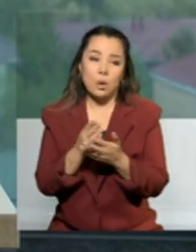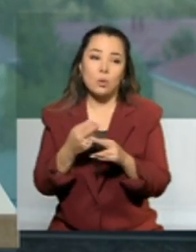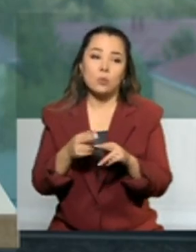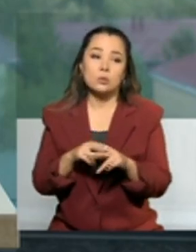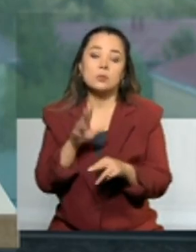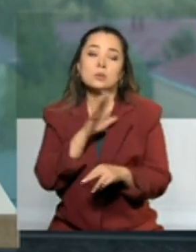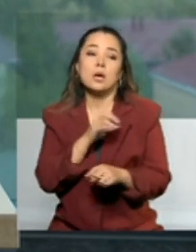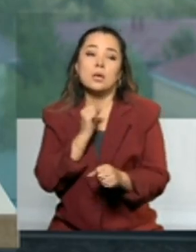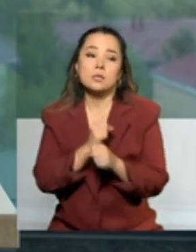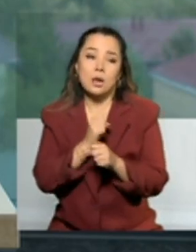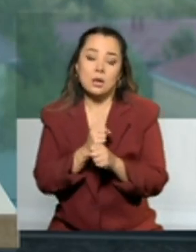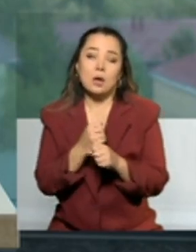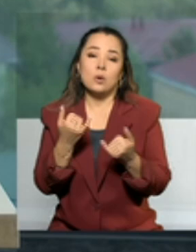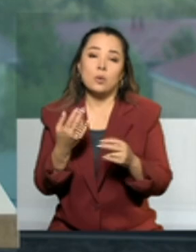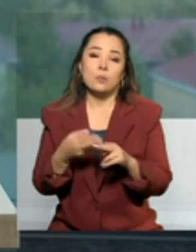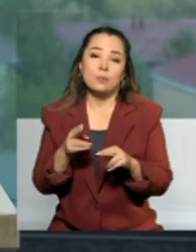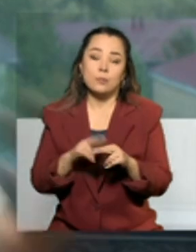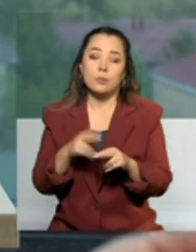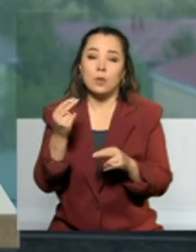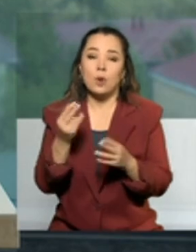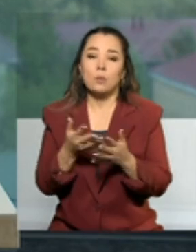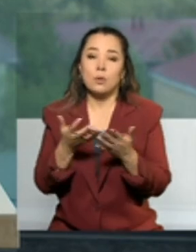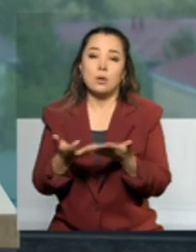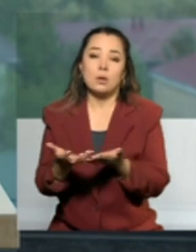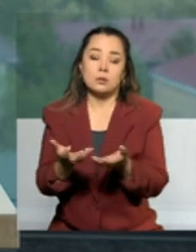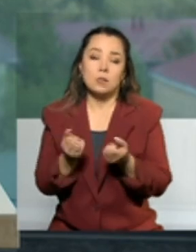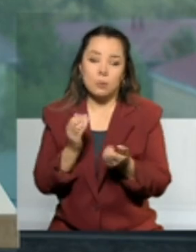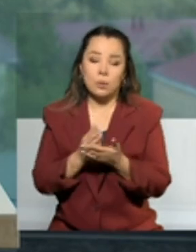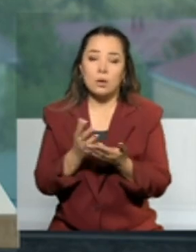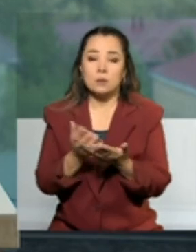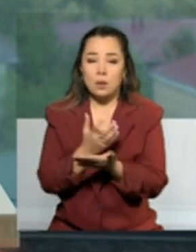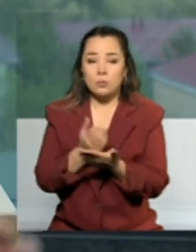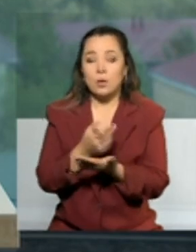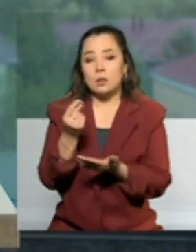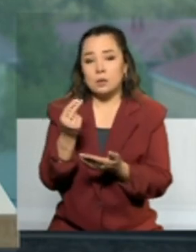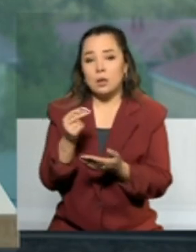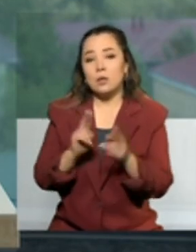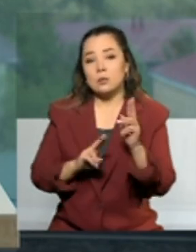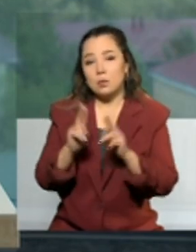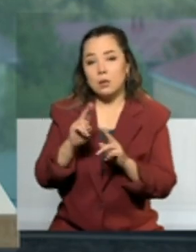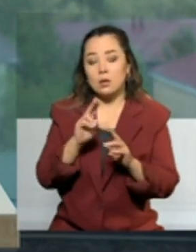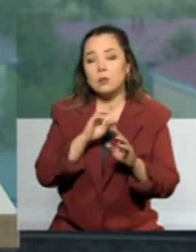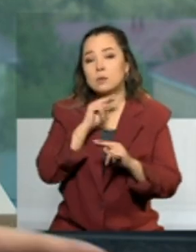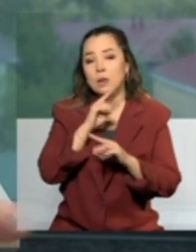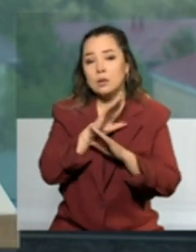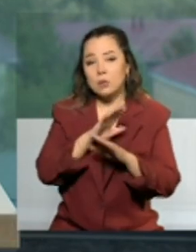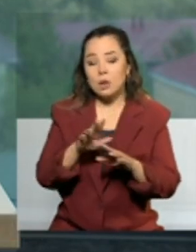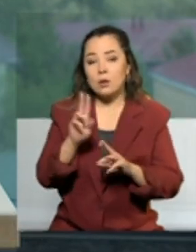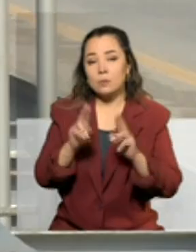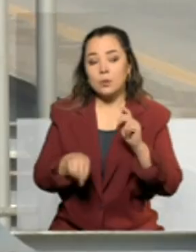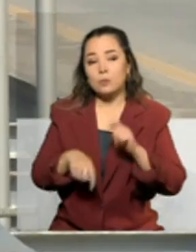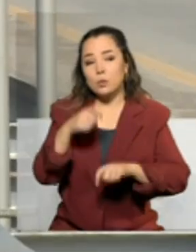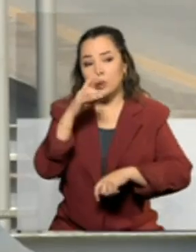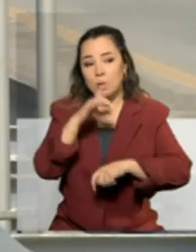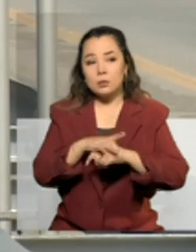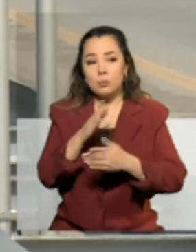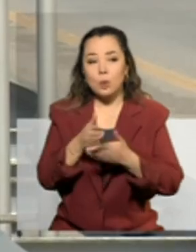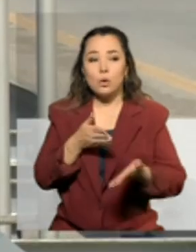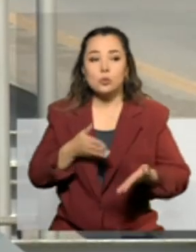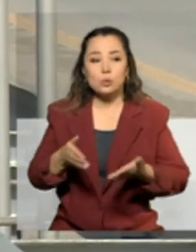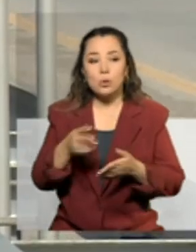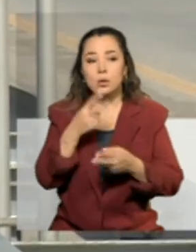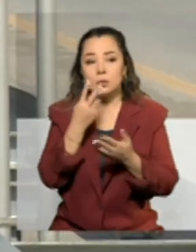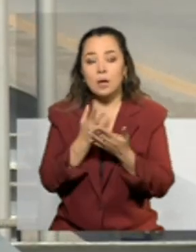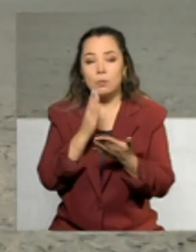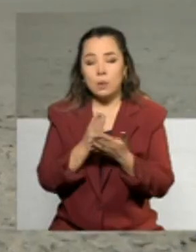не үшін істелген? Өйткені ақша көп табатын адам ережесін сақтамай бұзып жүре беретін болады. Осындай жолмен жүруге болады